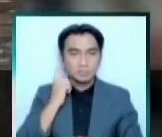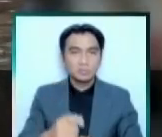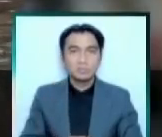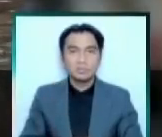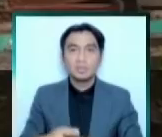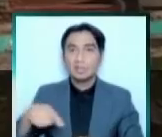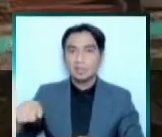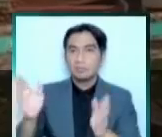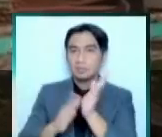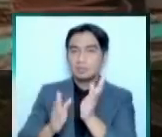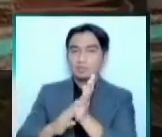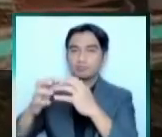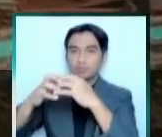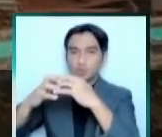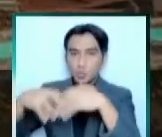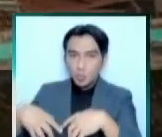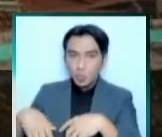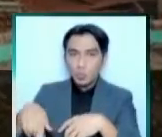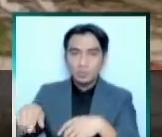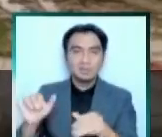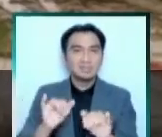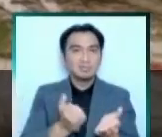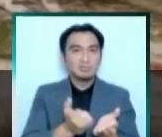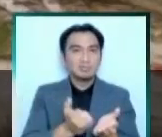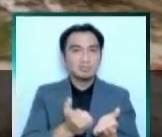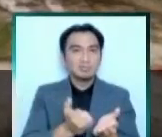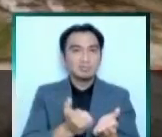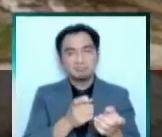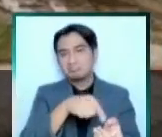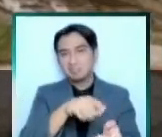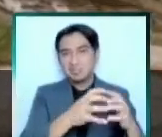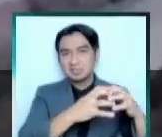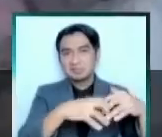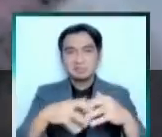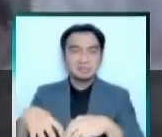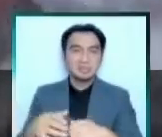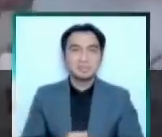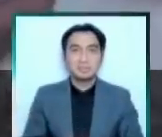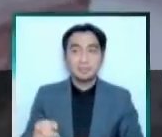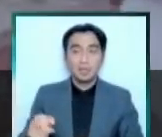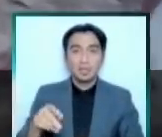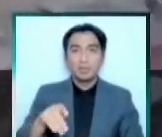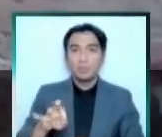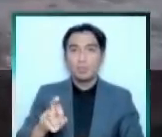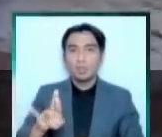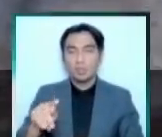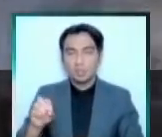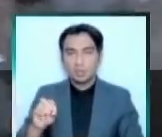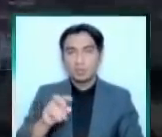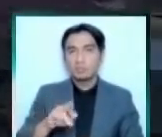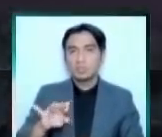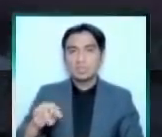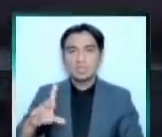sa Kalayaan Islands, pati mga bangka ng mga mangingisda. Sa Puerto Princesa na nasa state of calamity na rin, napinsala